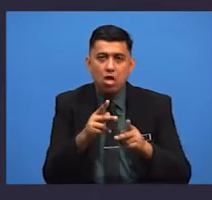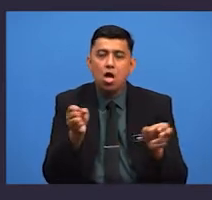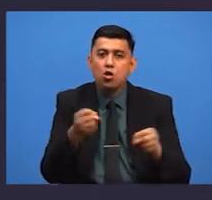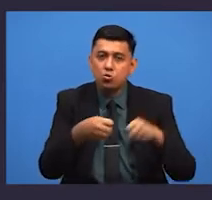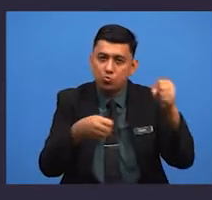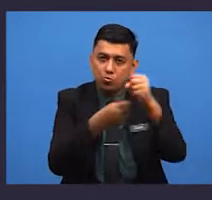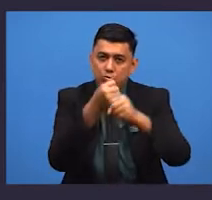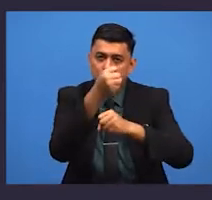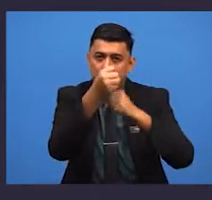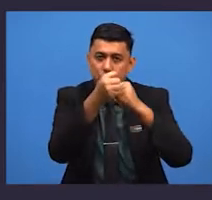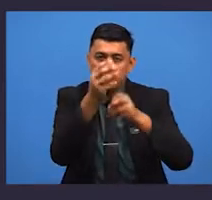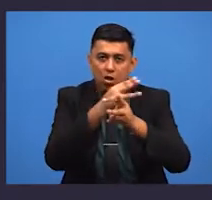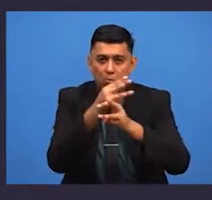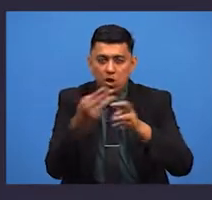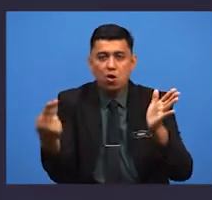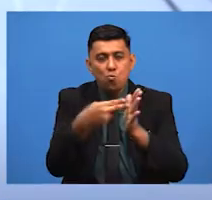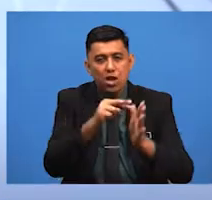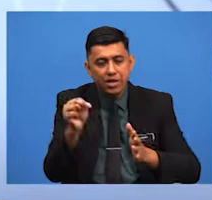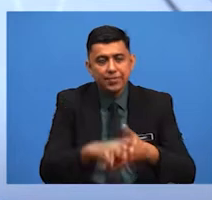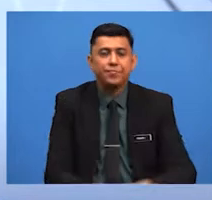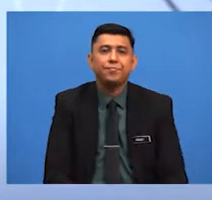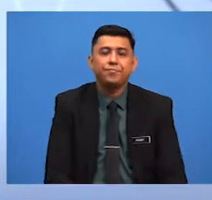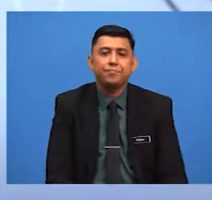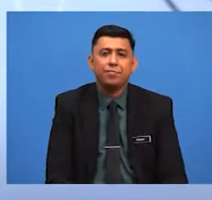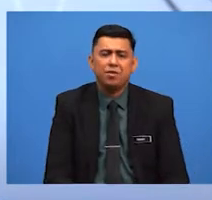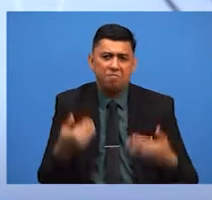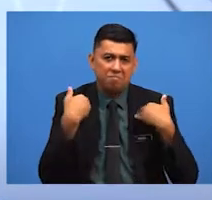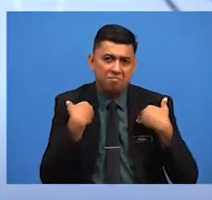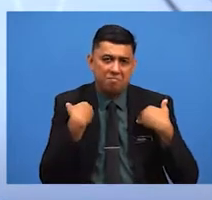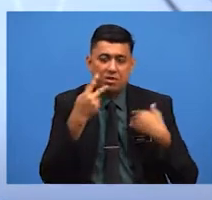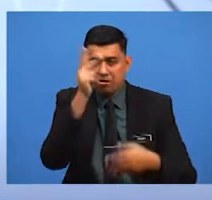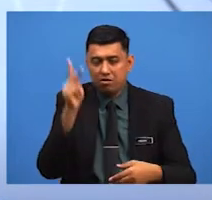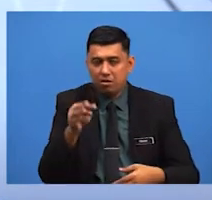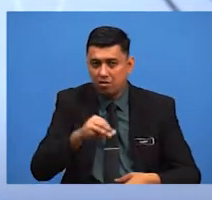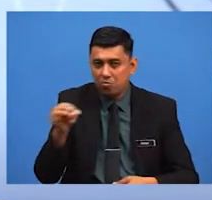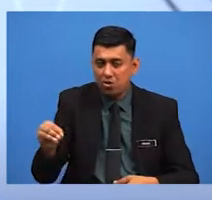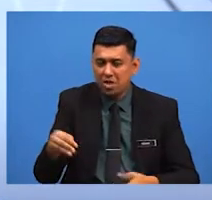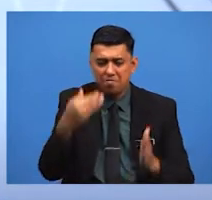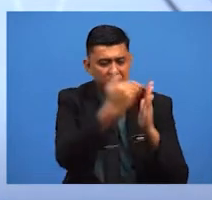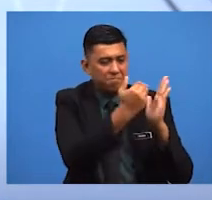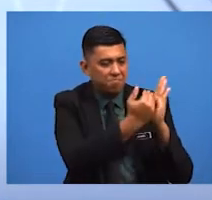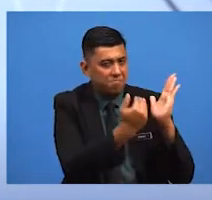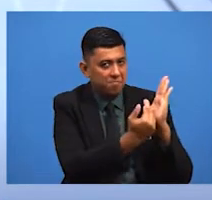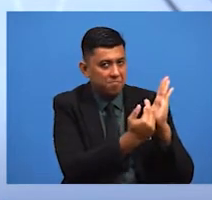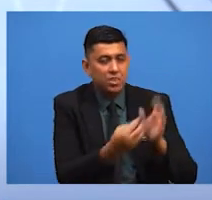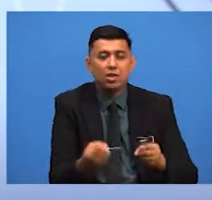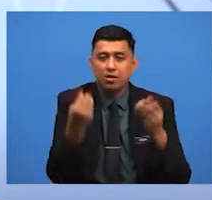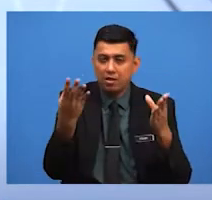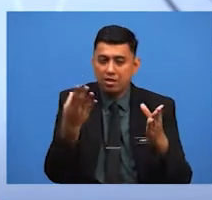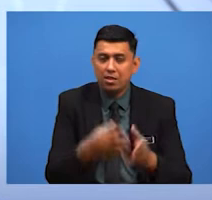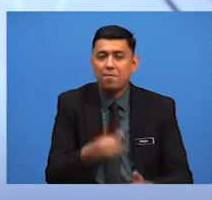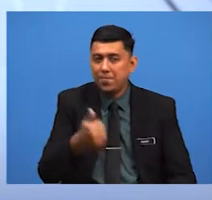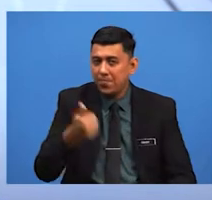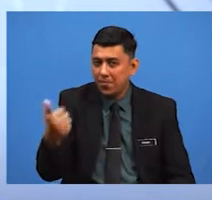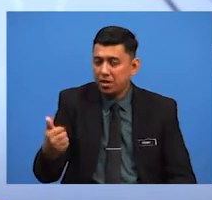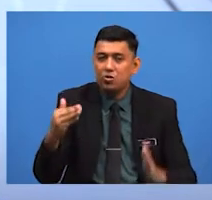struktur kawalan ulangan. Baiklah, murid-murid. Adakah murid dapat menyenaraikan